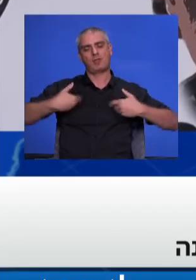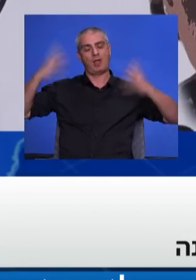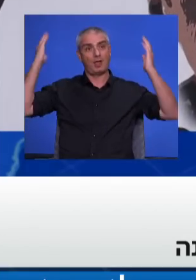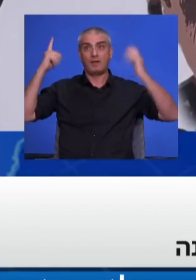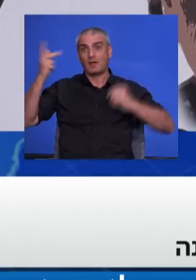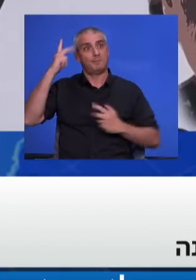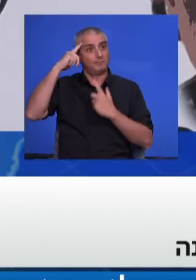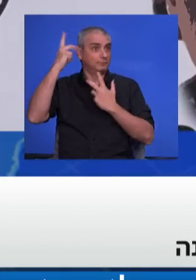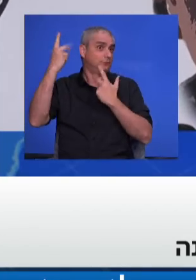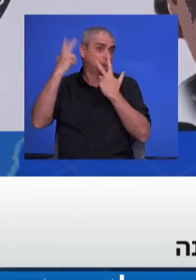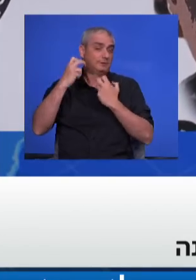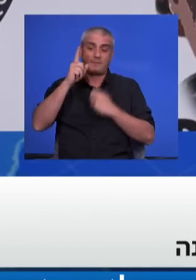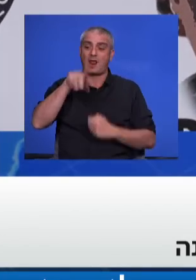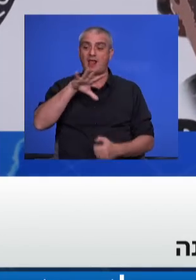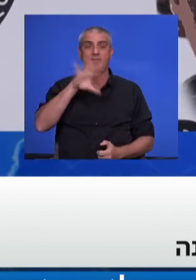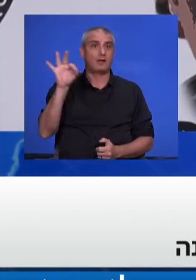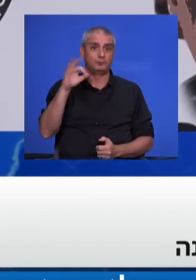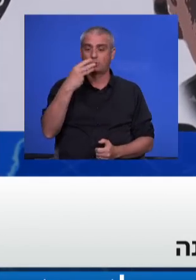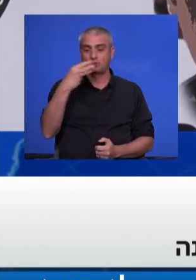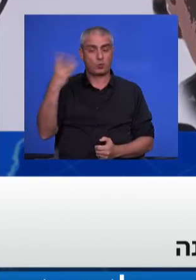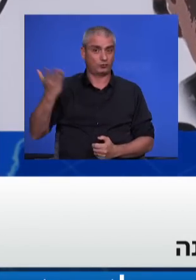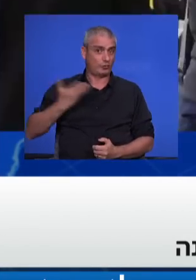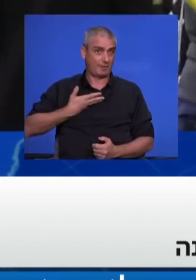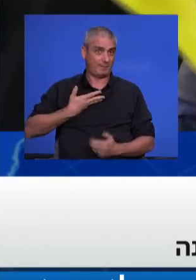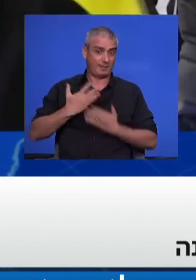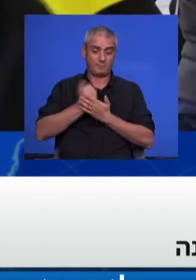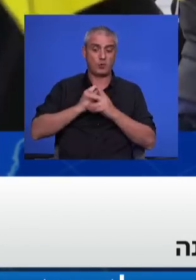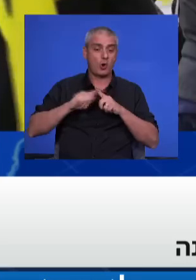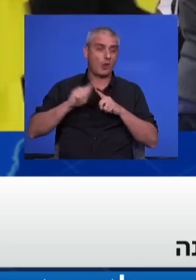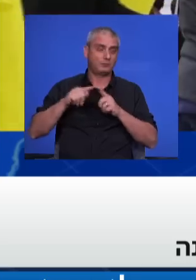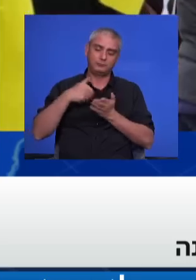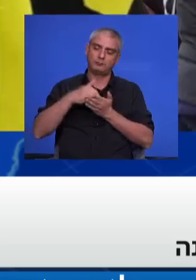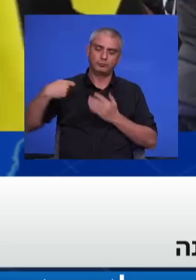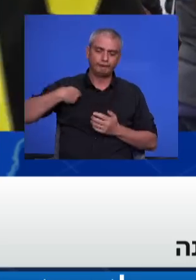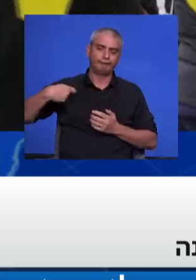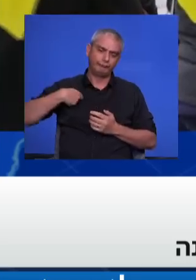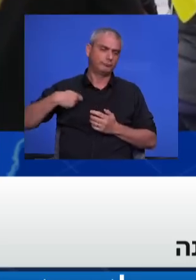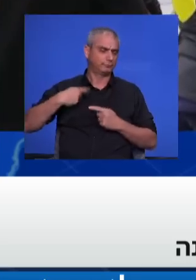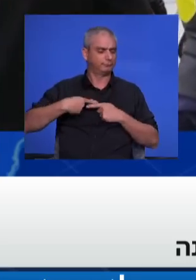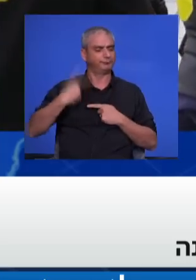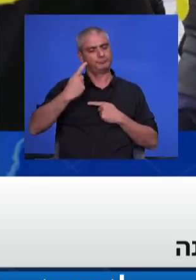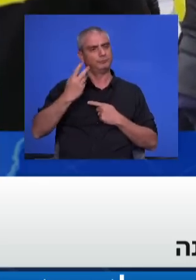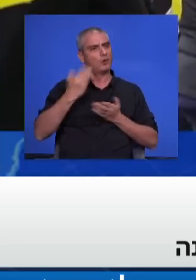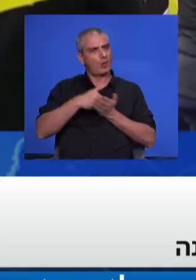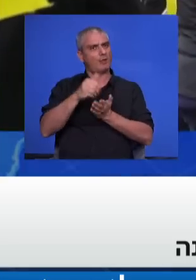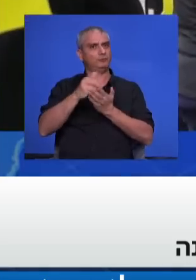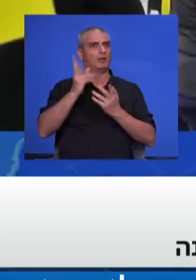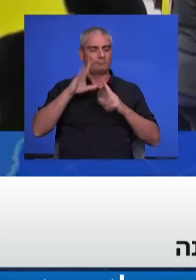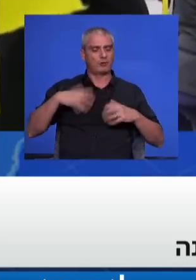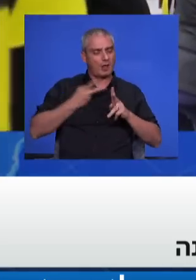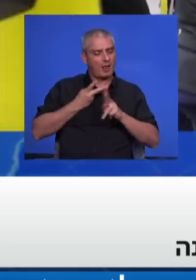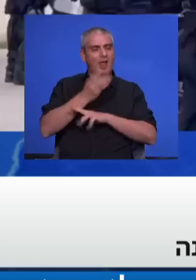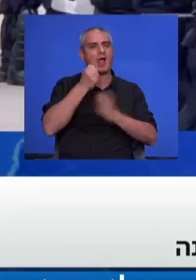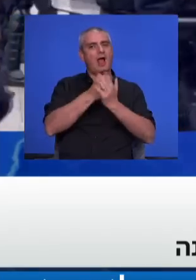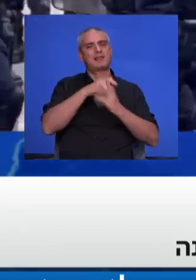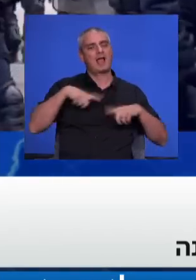מצפים שה-1,500 יורו שהם מרוויחים בחודש, יצליחו להזניק אותם, או שהם יצליחו לחצות את עד סוף